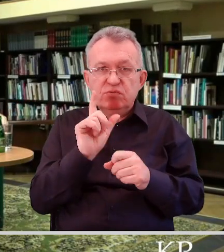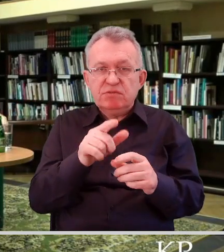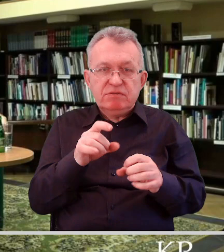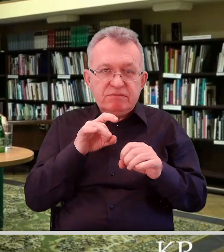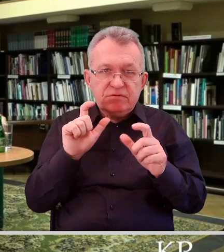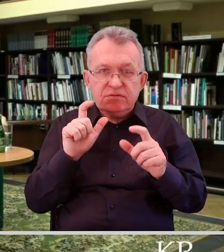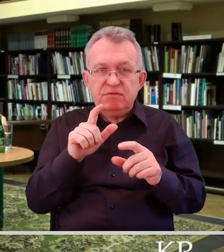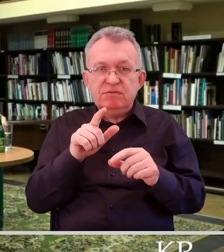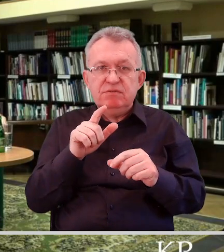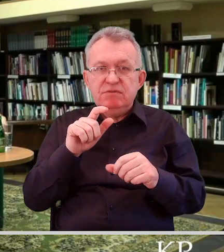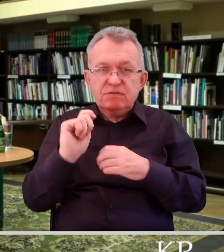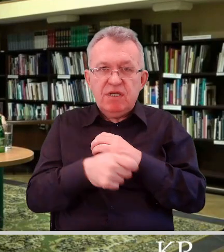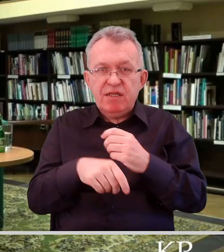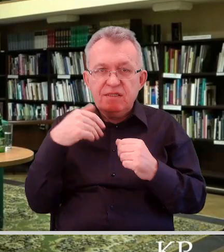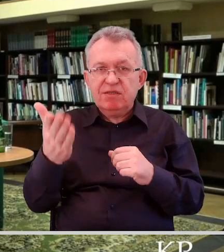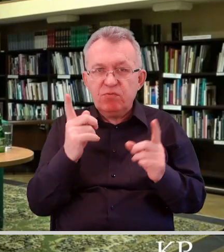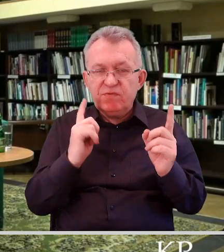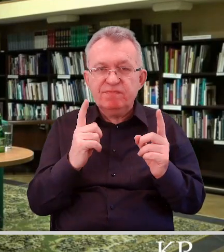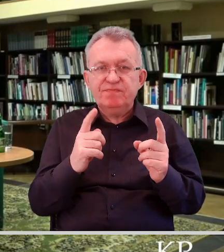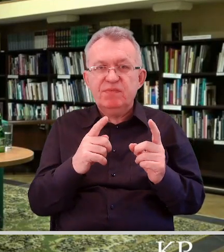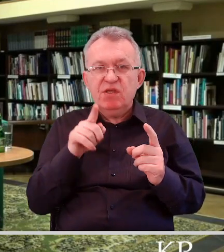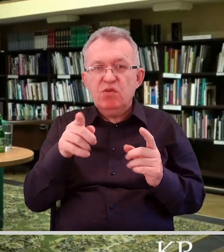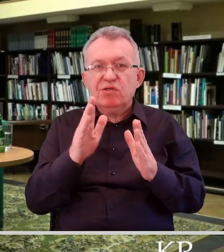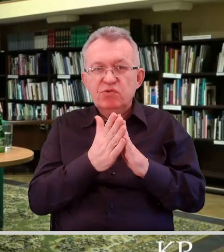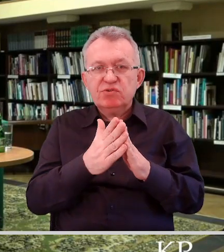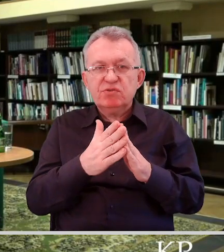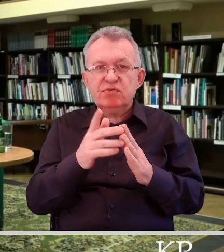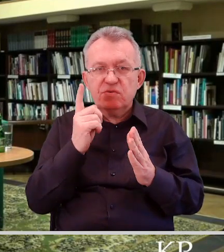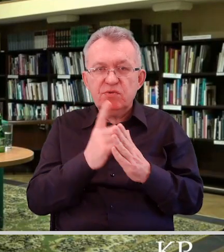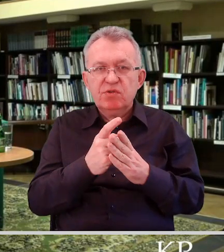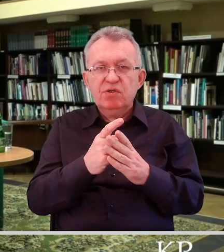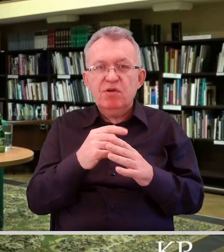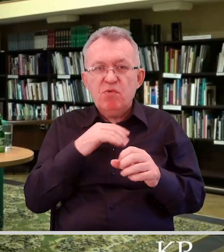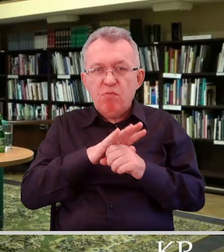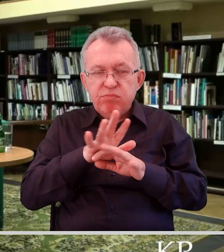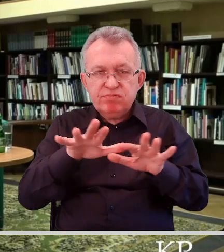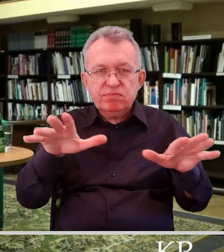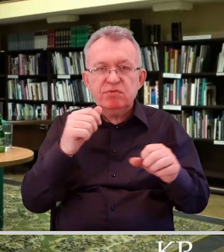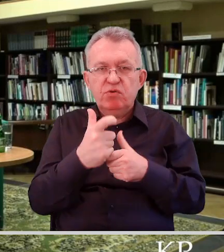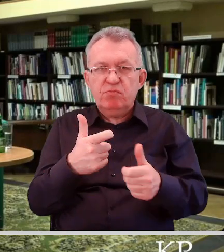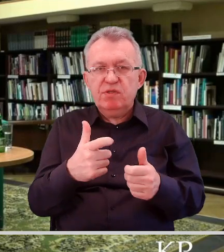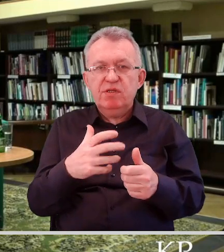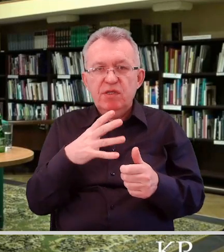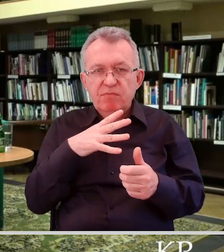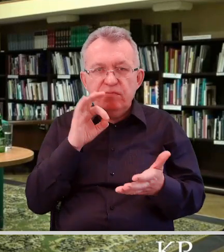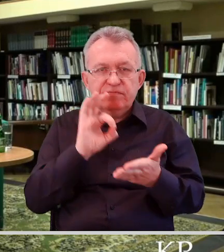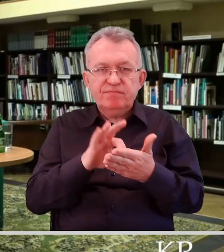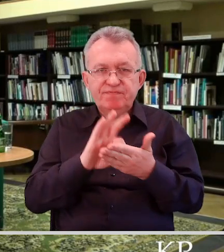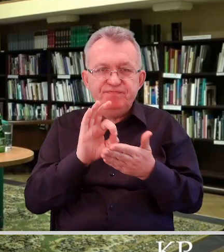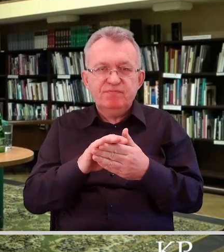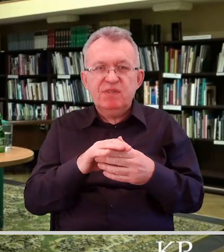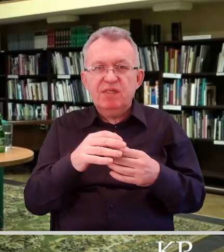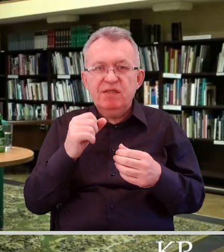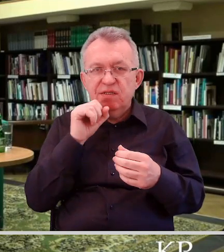ścigać. Ona z tą książką jakoś bardzo ją popularyzowała, także była jeszcze skuteczniejsza chyba niż w